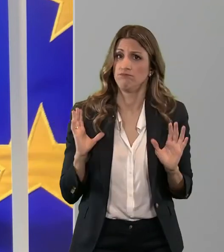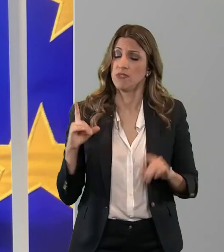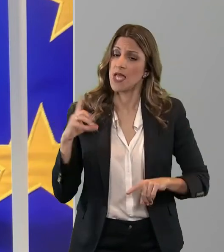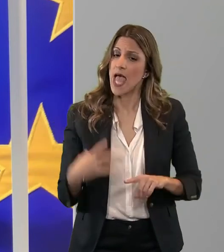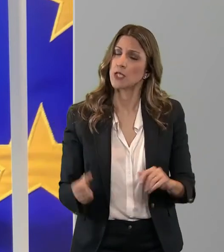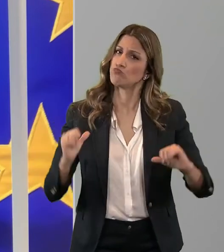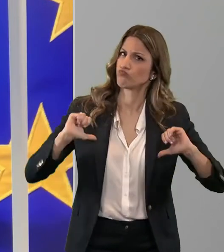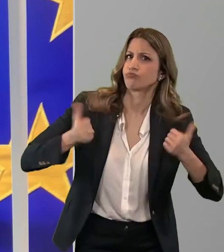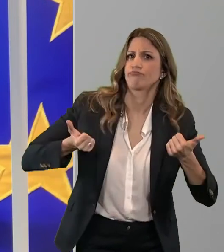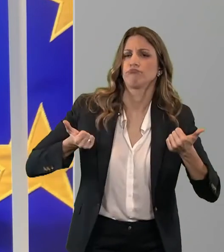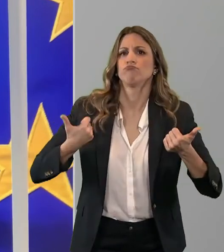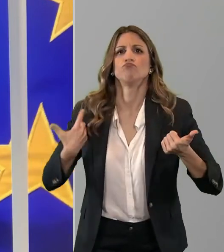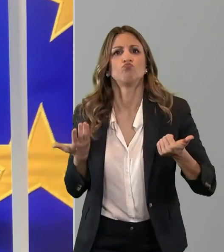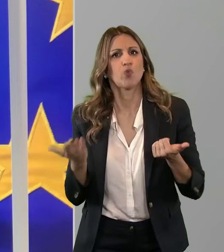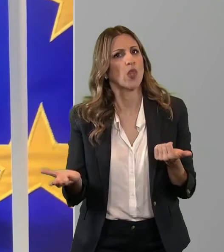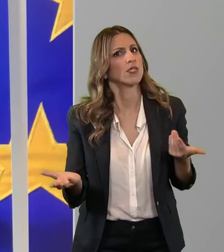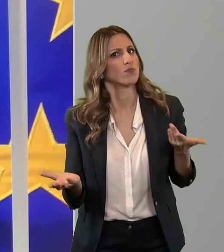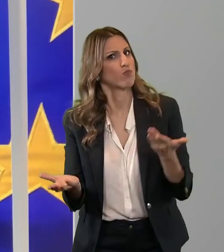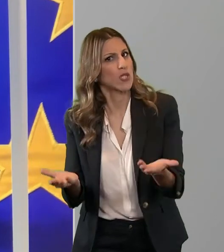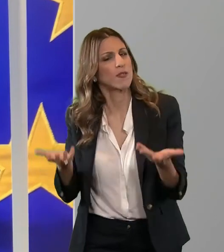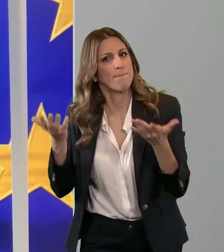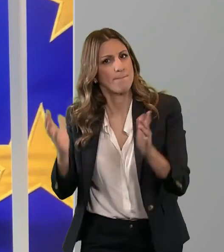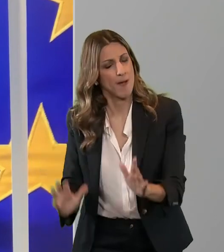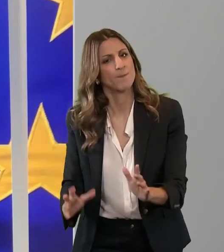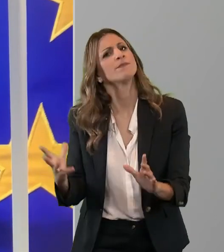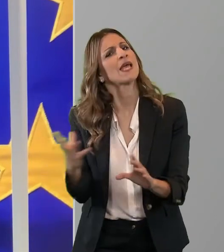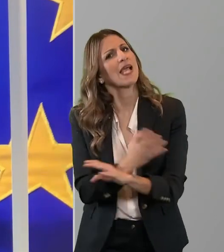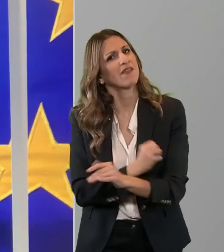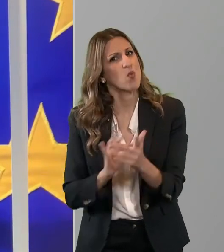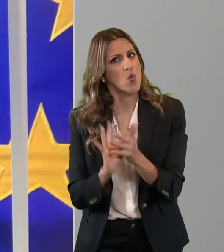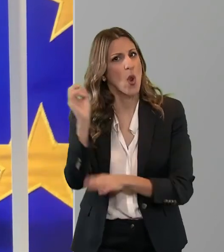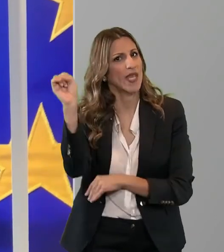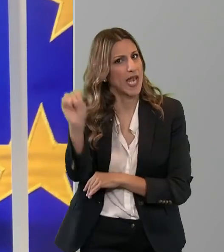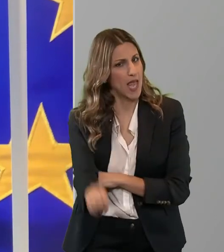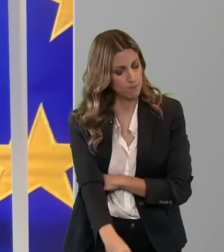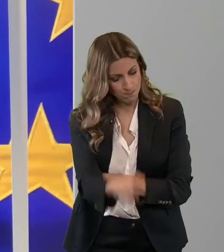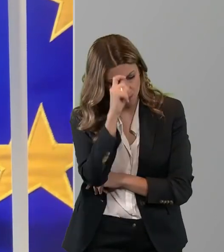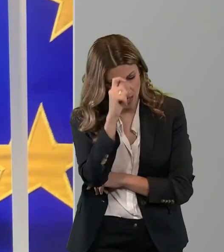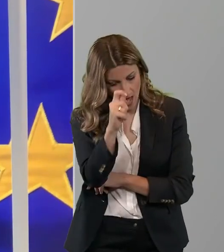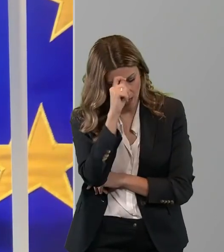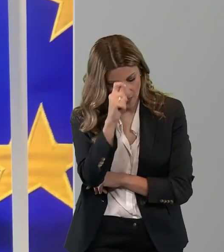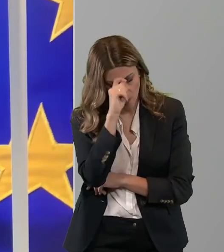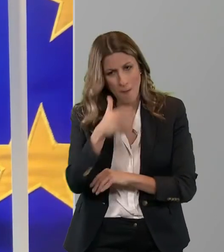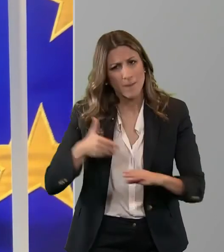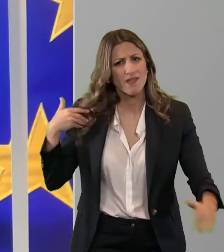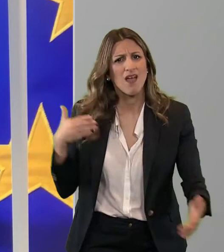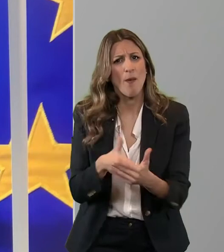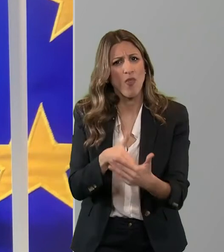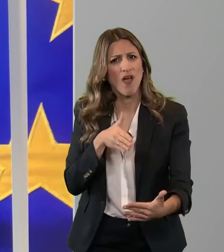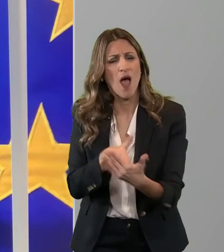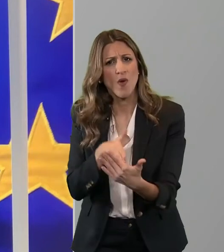σχετικές πρωτοβουλίες και έχει πετύχει σχετικά καλή πρόοδο στην αντιμετώπιση μακροχρόνιων εμποδίων